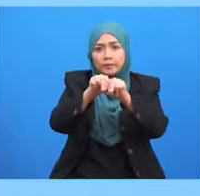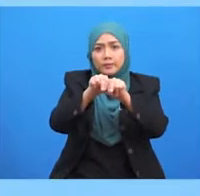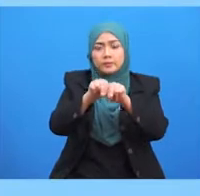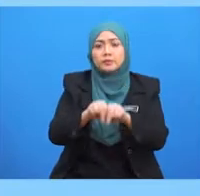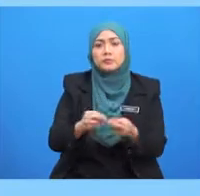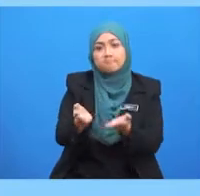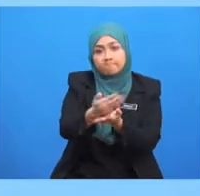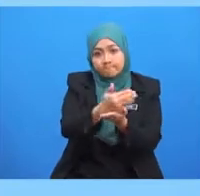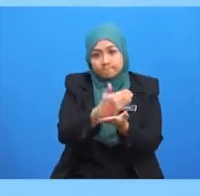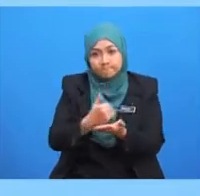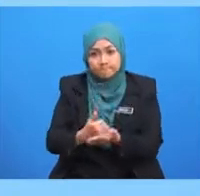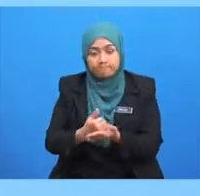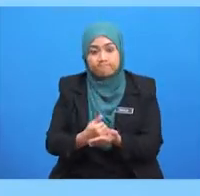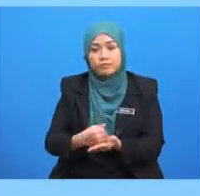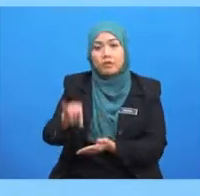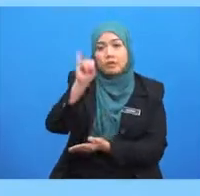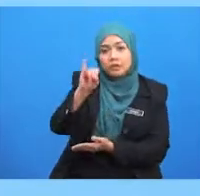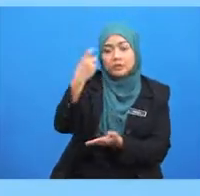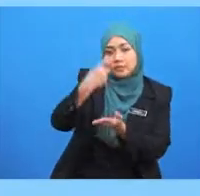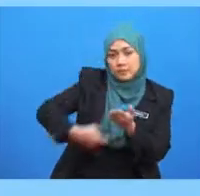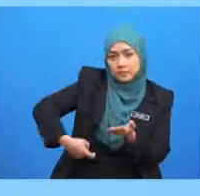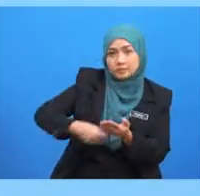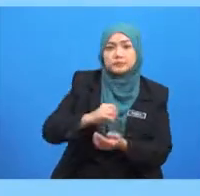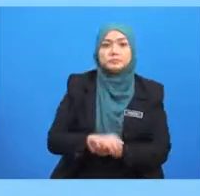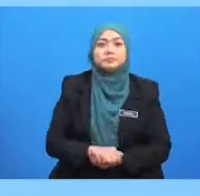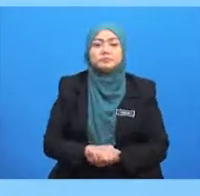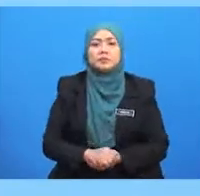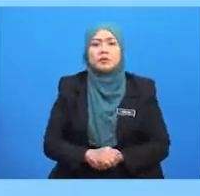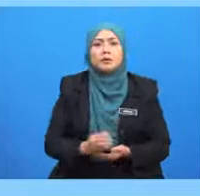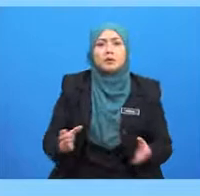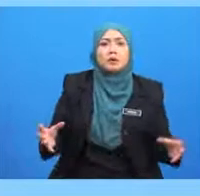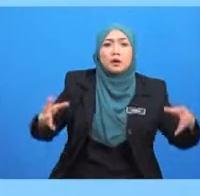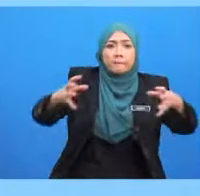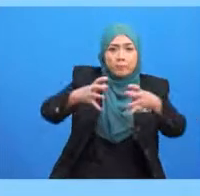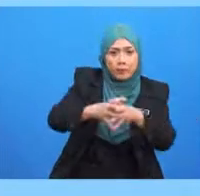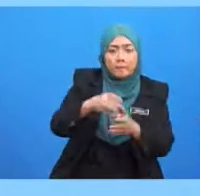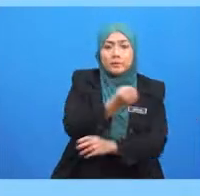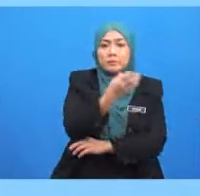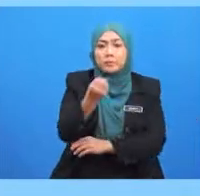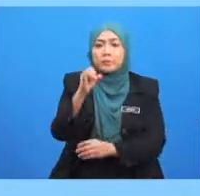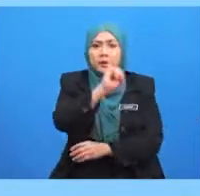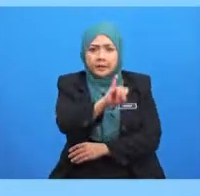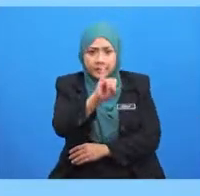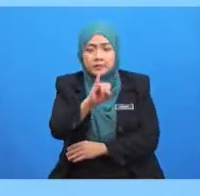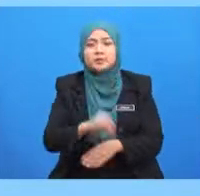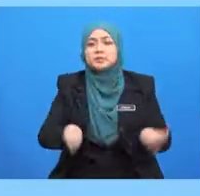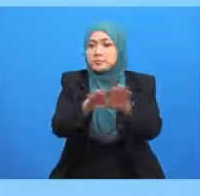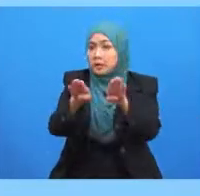Gabungan beberapa indeks sebagai kuburan statistik yang menyifatkan